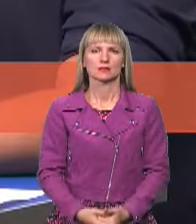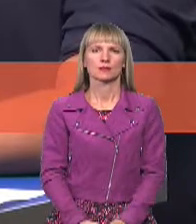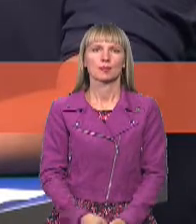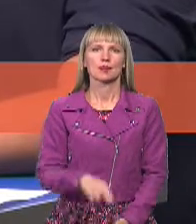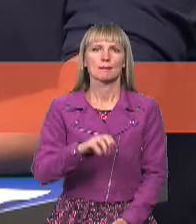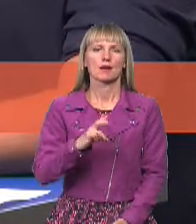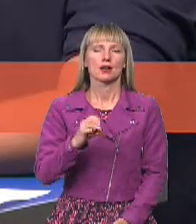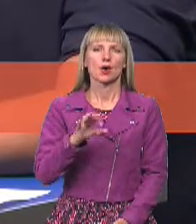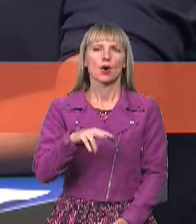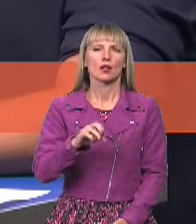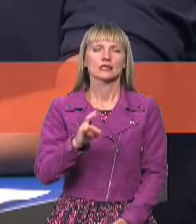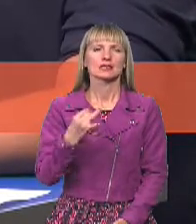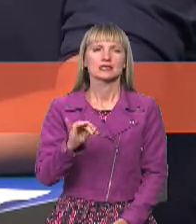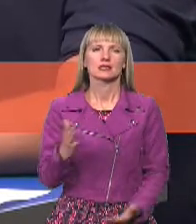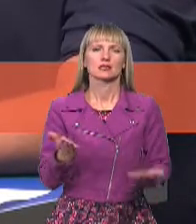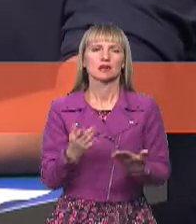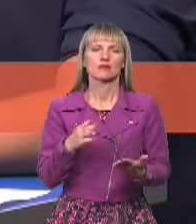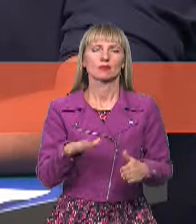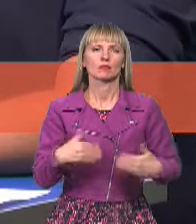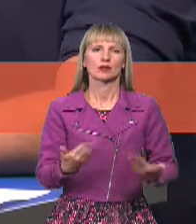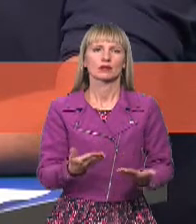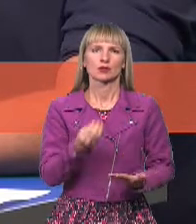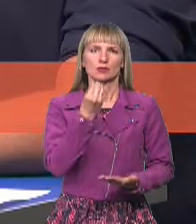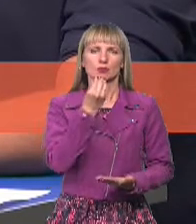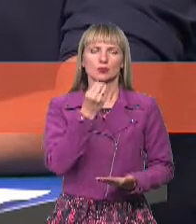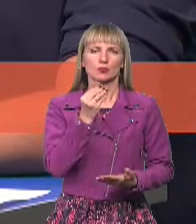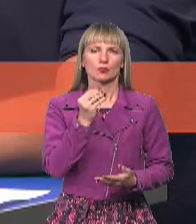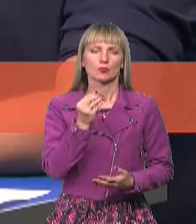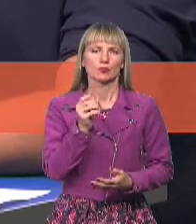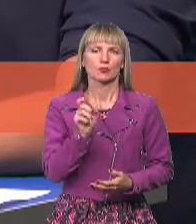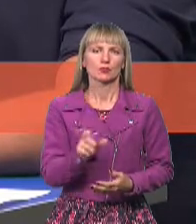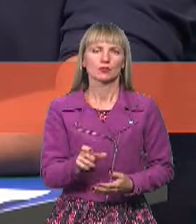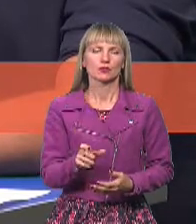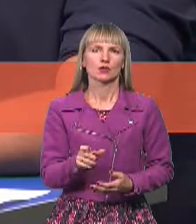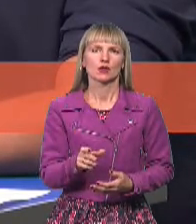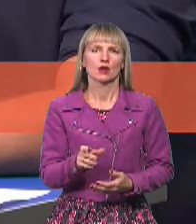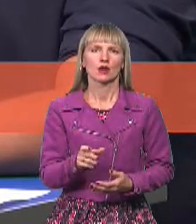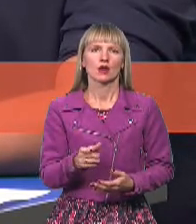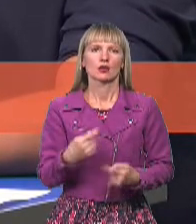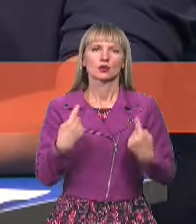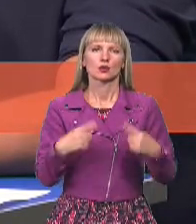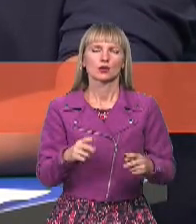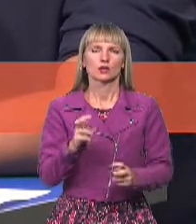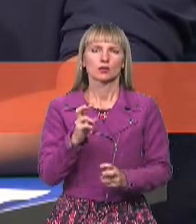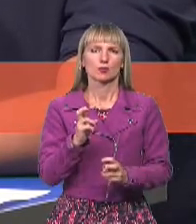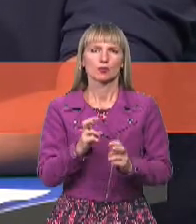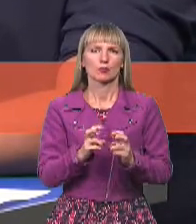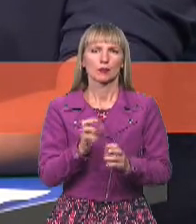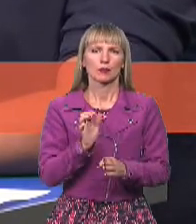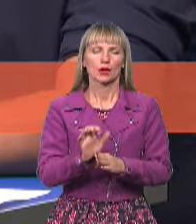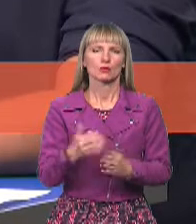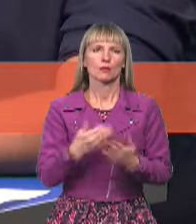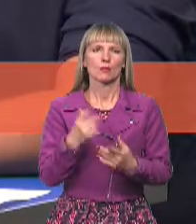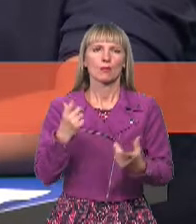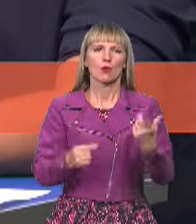Пане Олексій, а як відрізнити споживачу продукцію, яка зроблена за стандартами ХАСП, від іншої продукції, ну, там, наприклад,